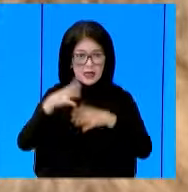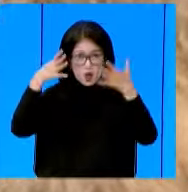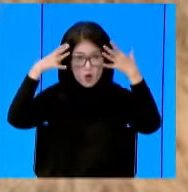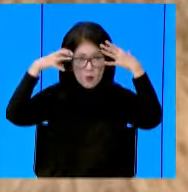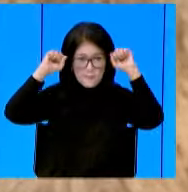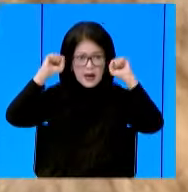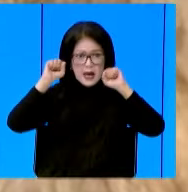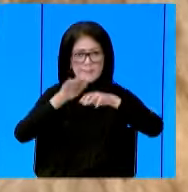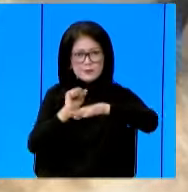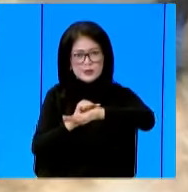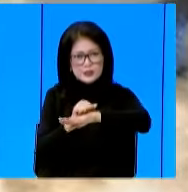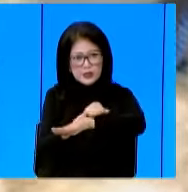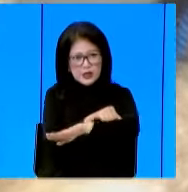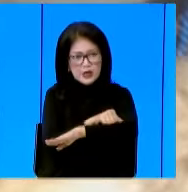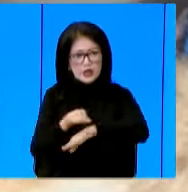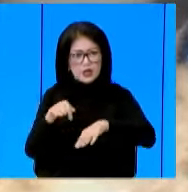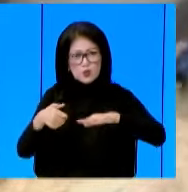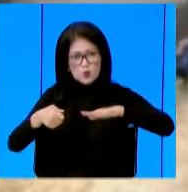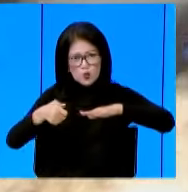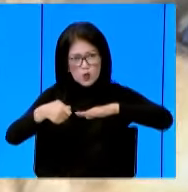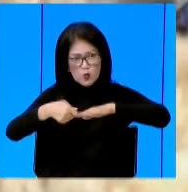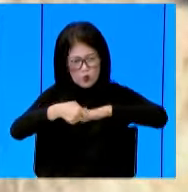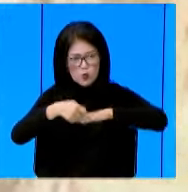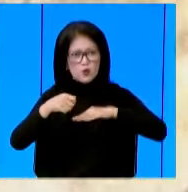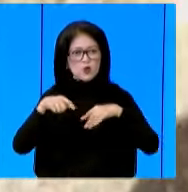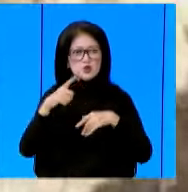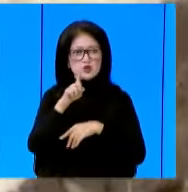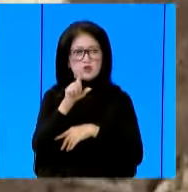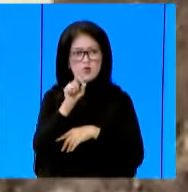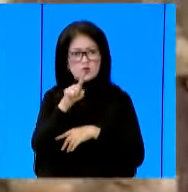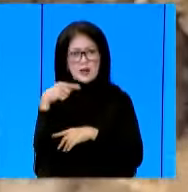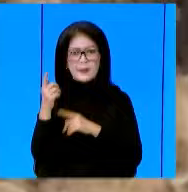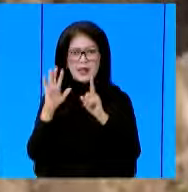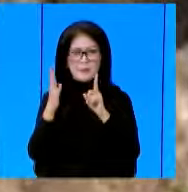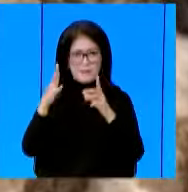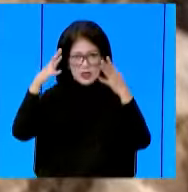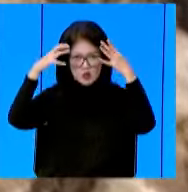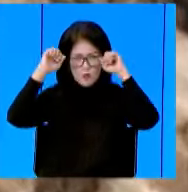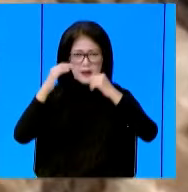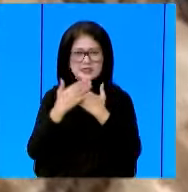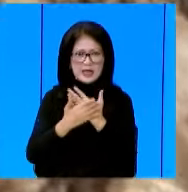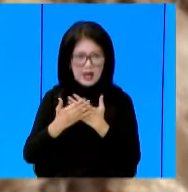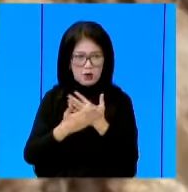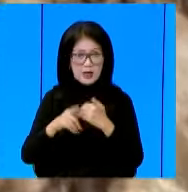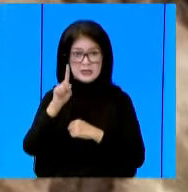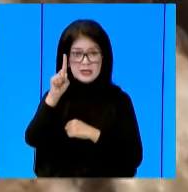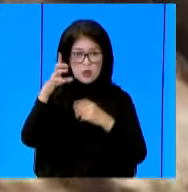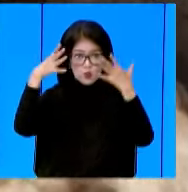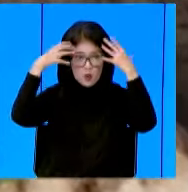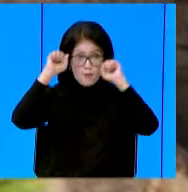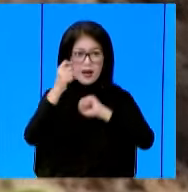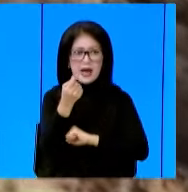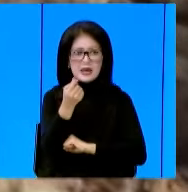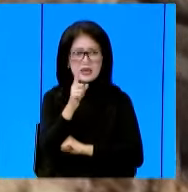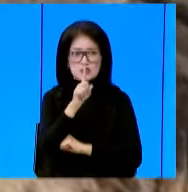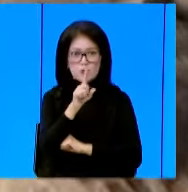bulunya, dengan tarif 10 hingga 15 ribu rupiah per domba. Dalam kondisi rapi dan bersih, domba-domba akan lebih mudah